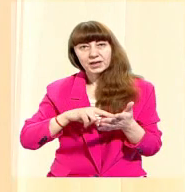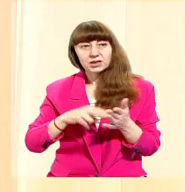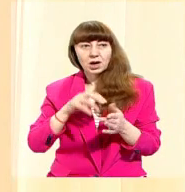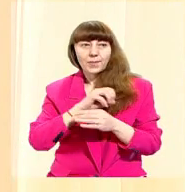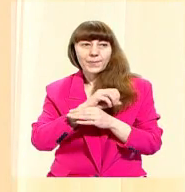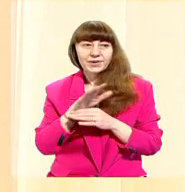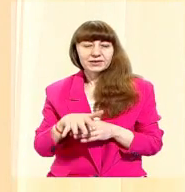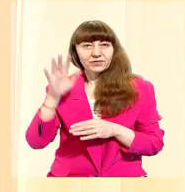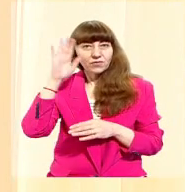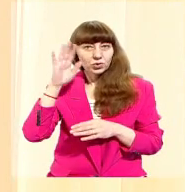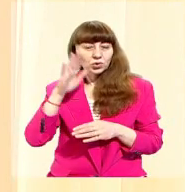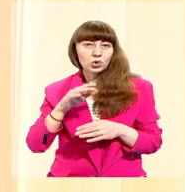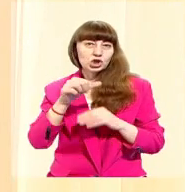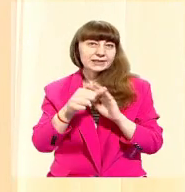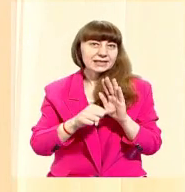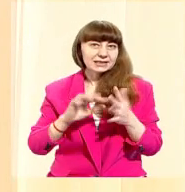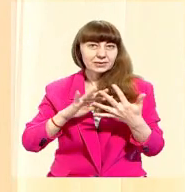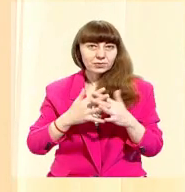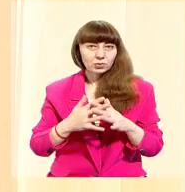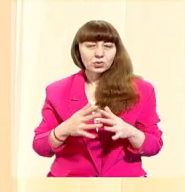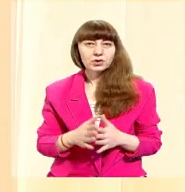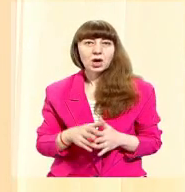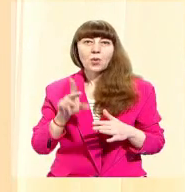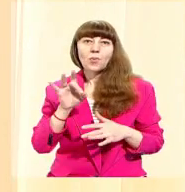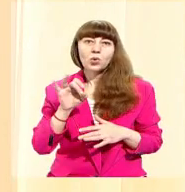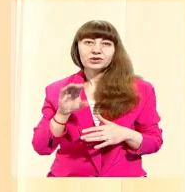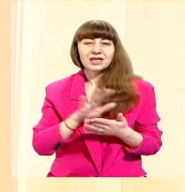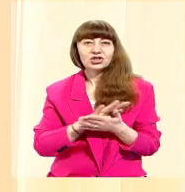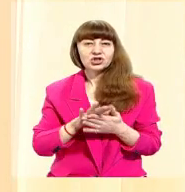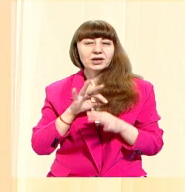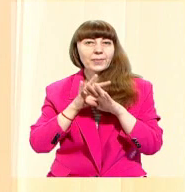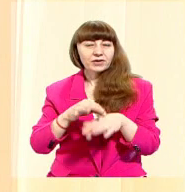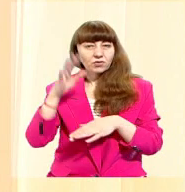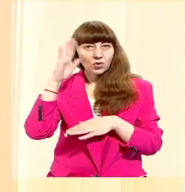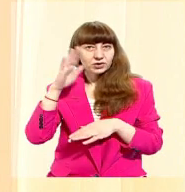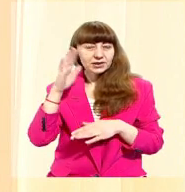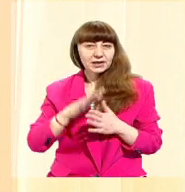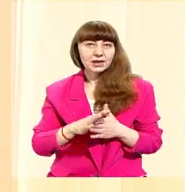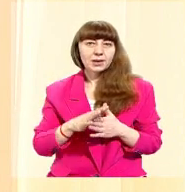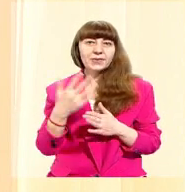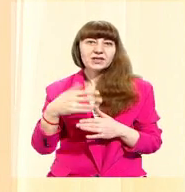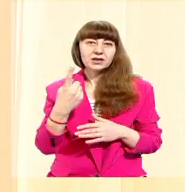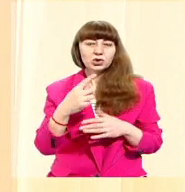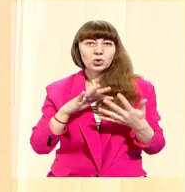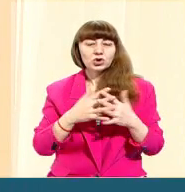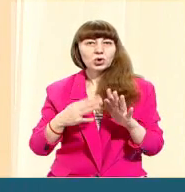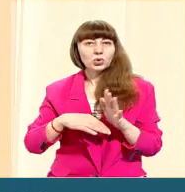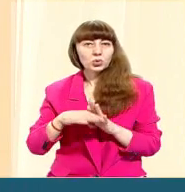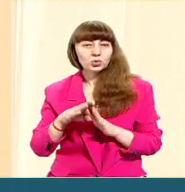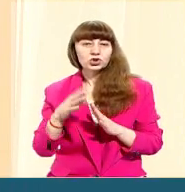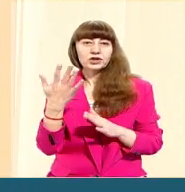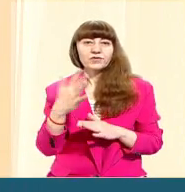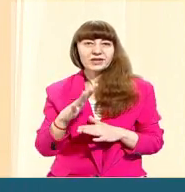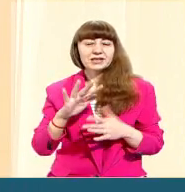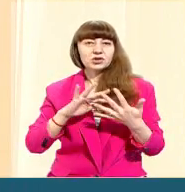обеспечить централизованным водоснабжением 16 сел, пунктами очистки подвоза воды 51 село и улучшить водоснабжение в 5